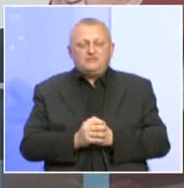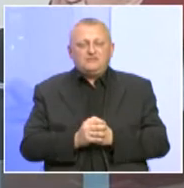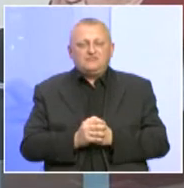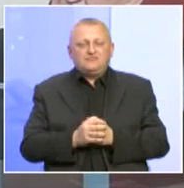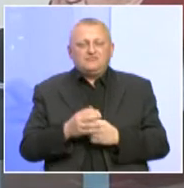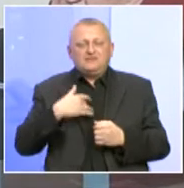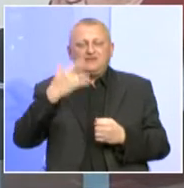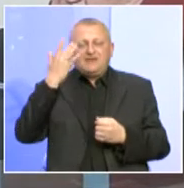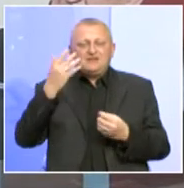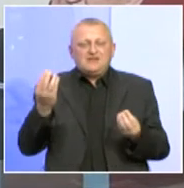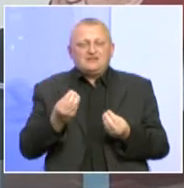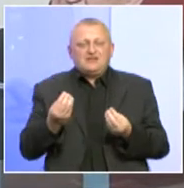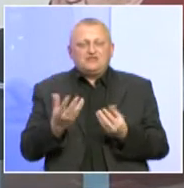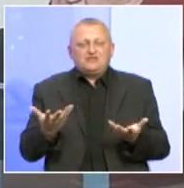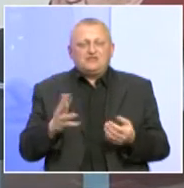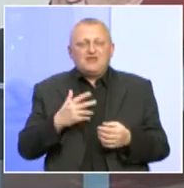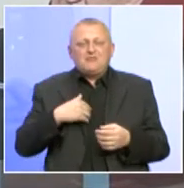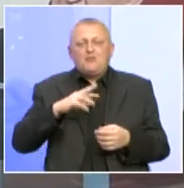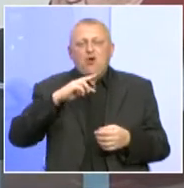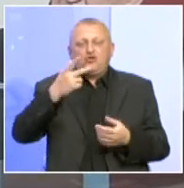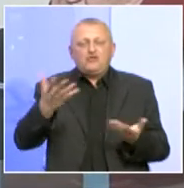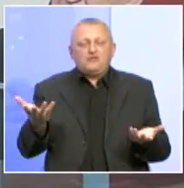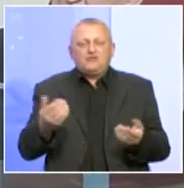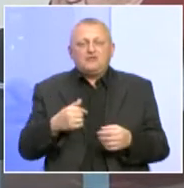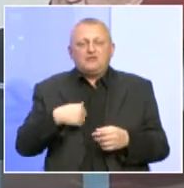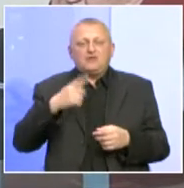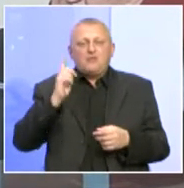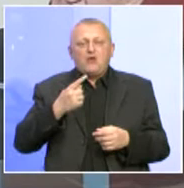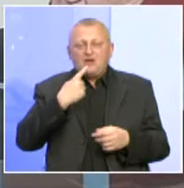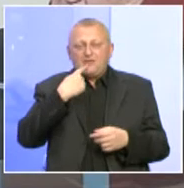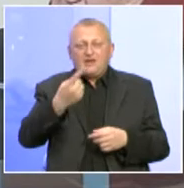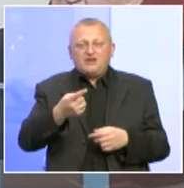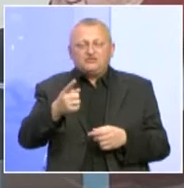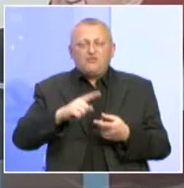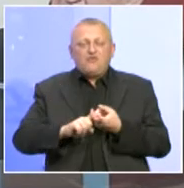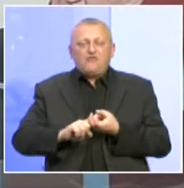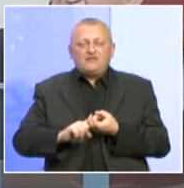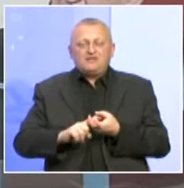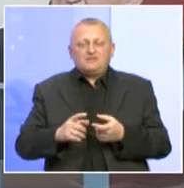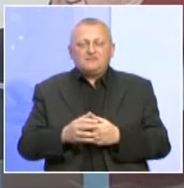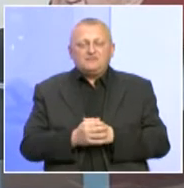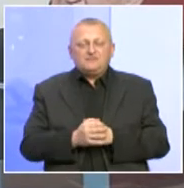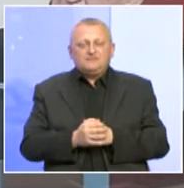Ne znam zašto. Zaista nemam odgovora. A ja moram nešto da kažem u ovoj vezi.